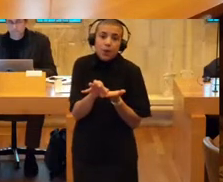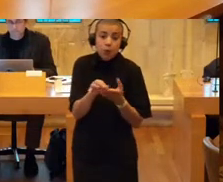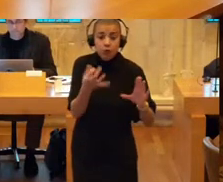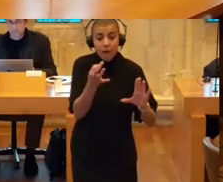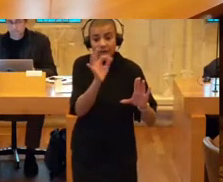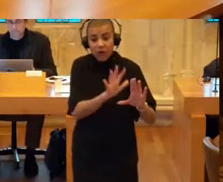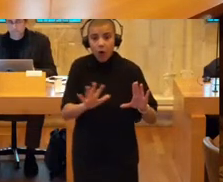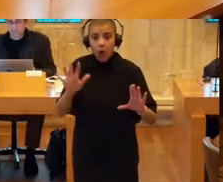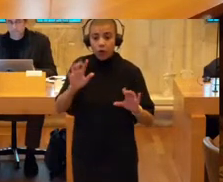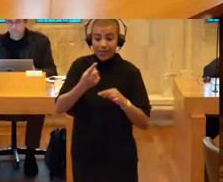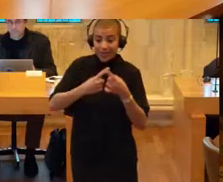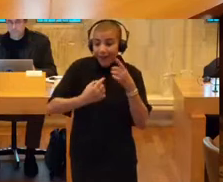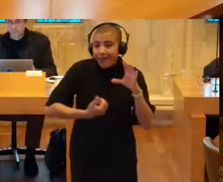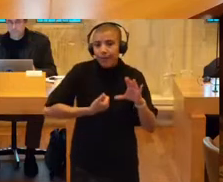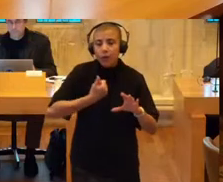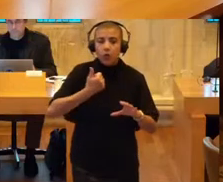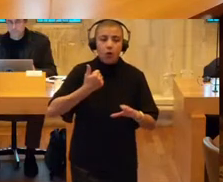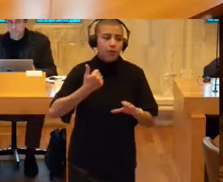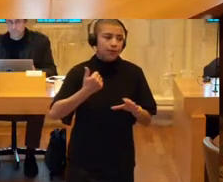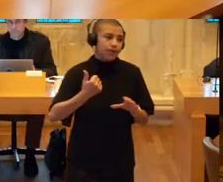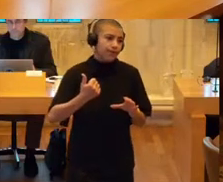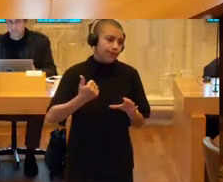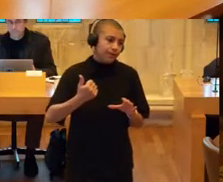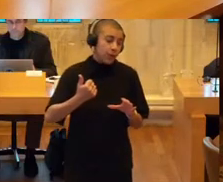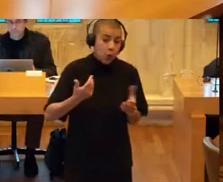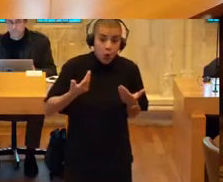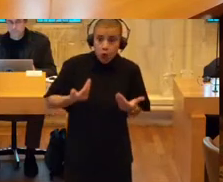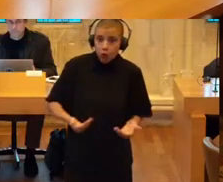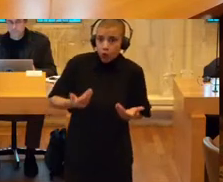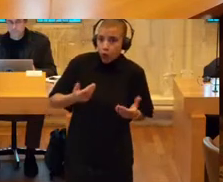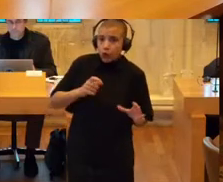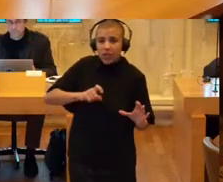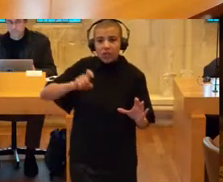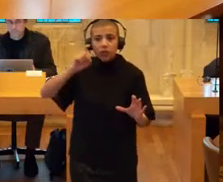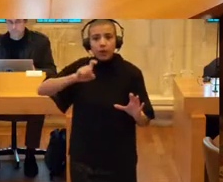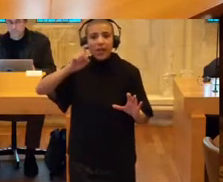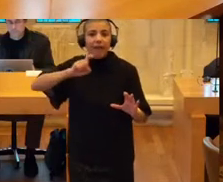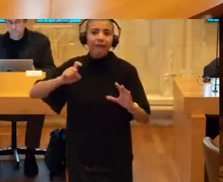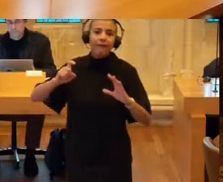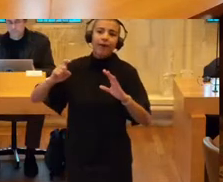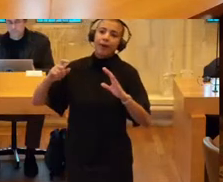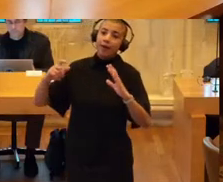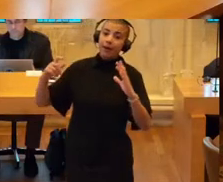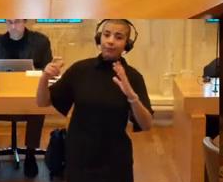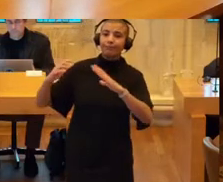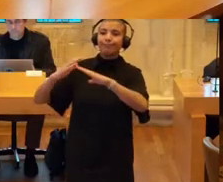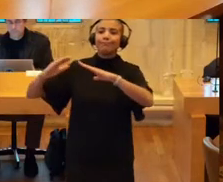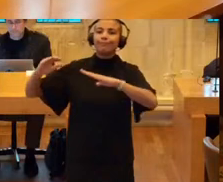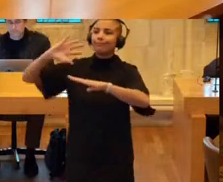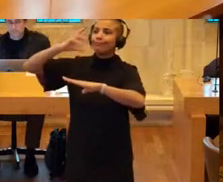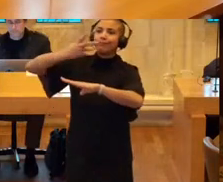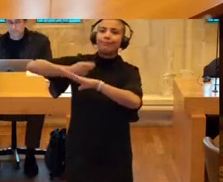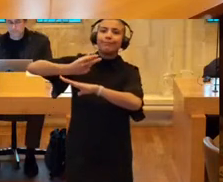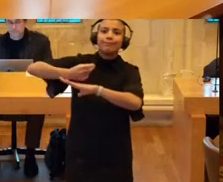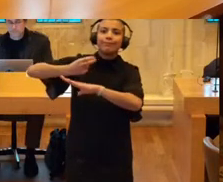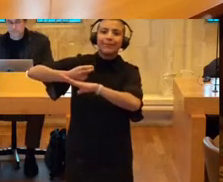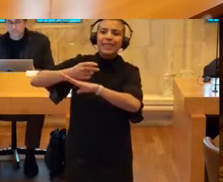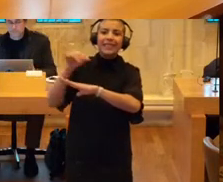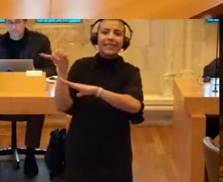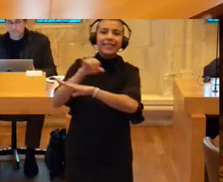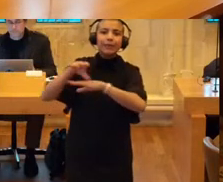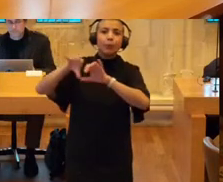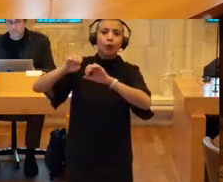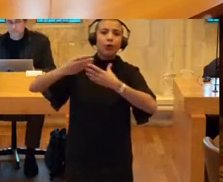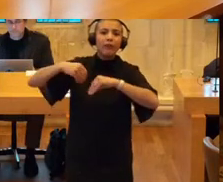J'observe que pour le moment, les principaux fournisseurs, par exemple, du photovoltaïque, c'est quand même globalement l'industrie chinoise. Hein.